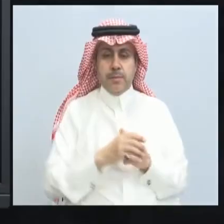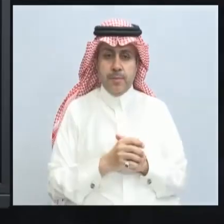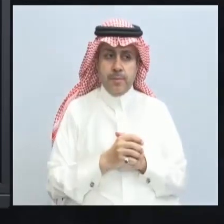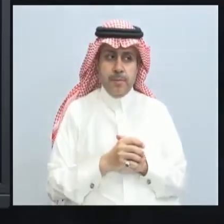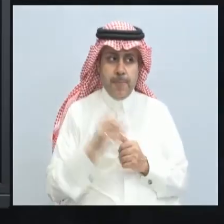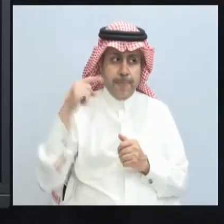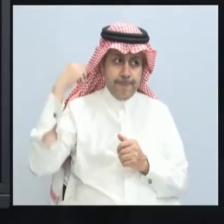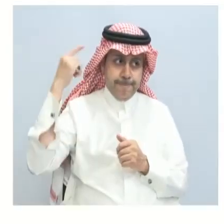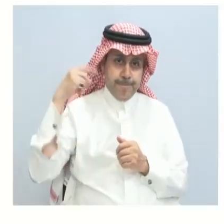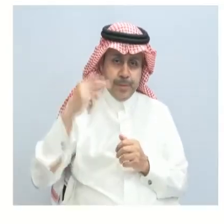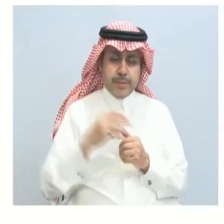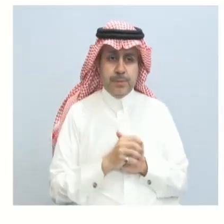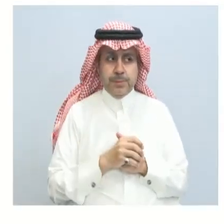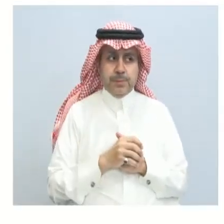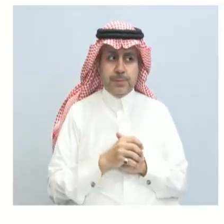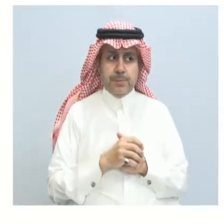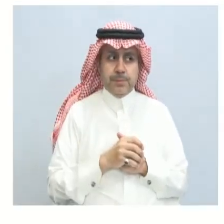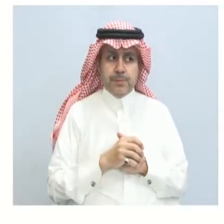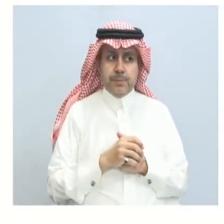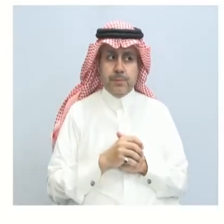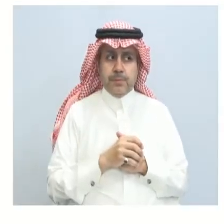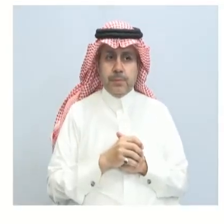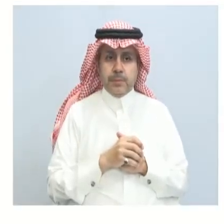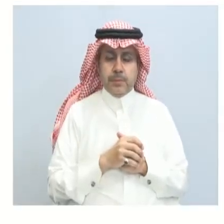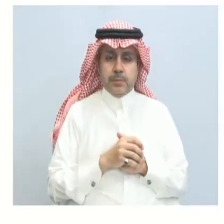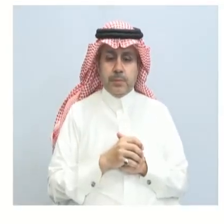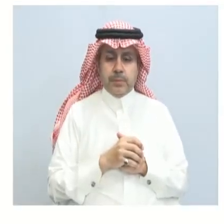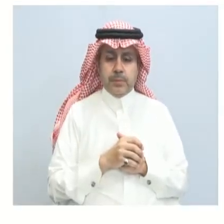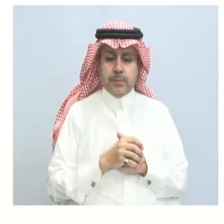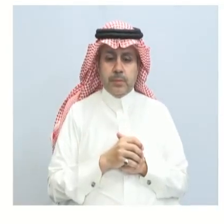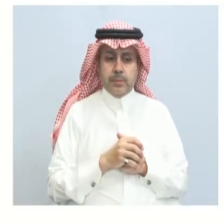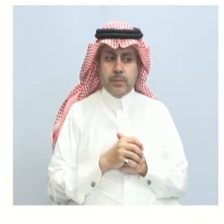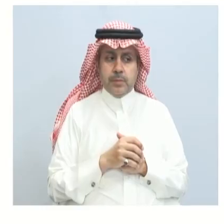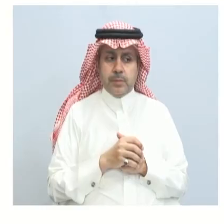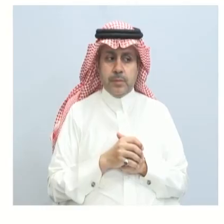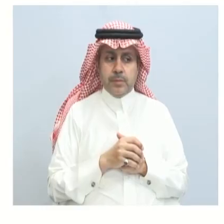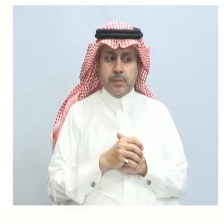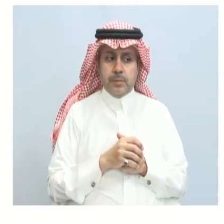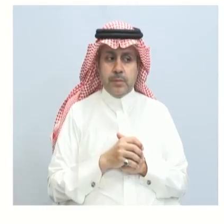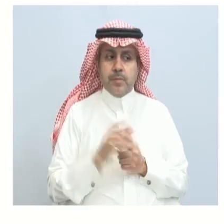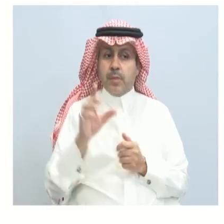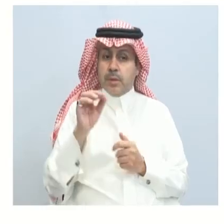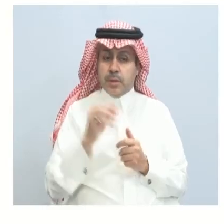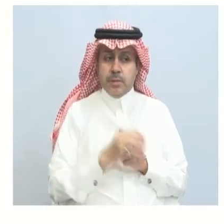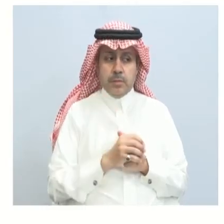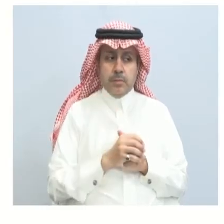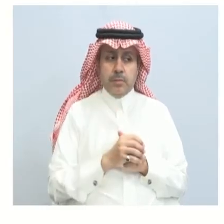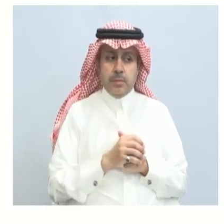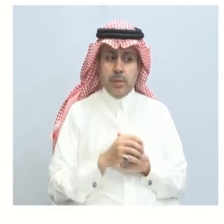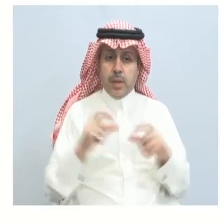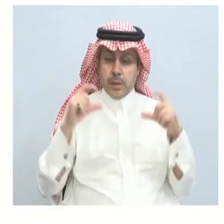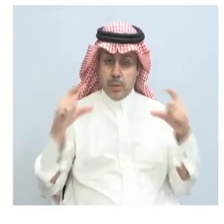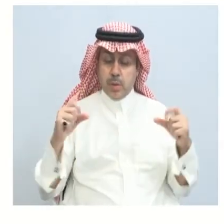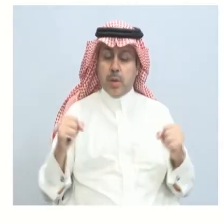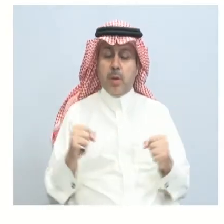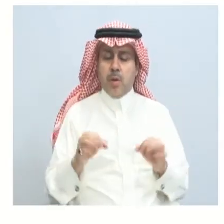هذا السؤال علامه يدل اهتمام الاسلام بالخلق الحسن احسنتم يدل على حرص